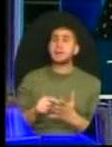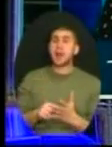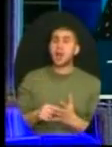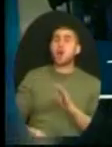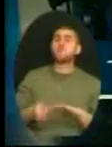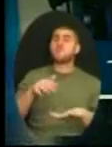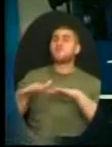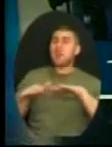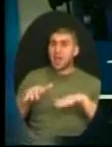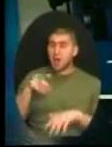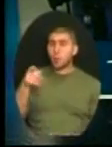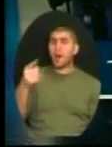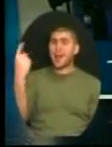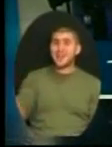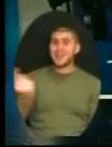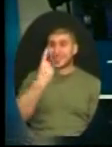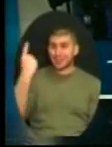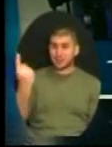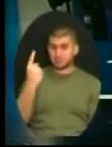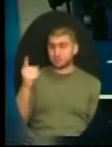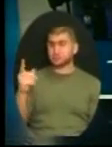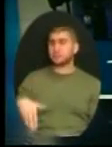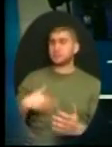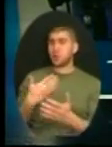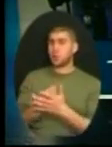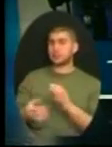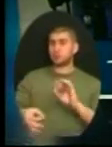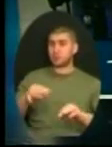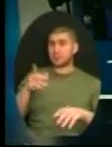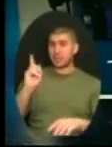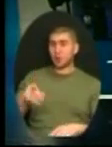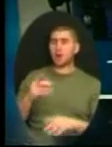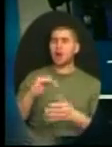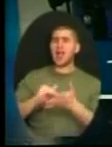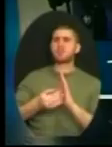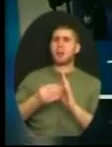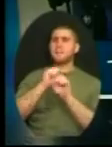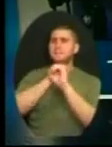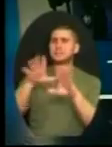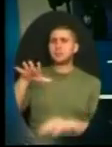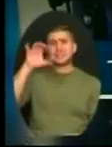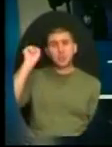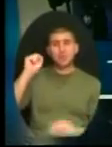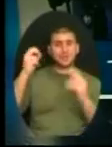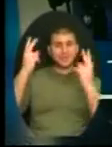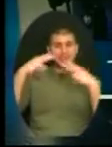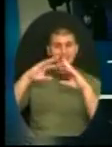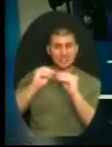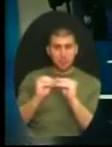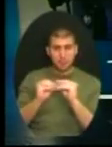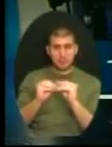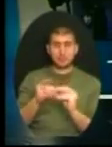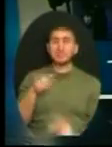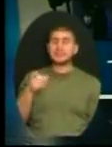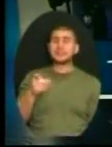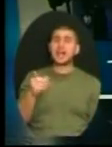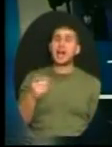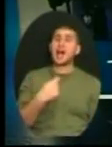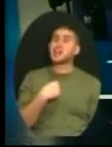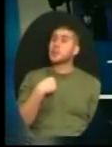כי ראש הממשלה הזה הוא היחידי. זה בסמכות היועץ המשפטי לאשר פרסום מסקנות וסיכומים. לא במקרה הזה. אז אני